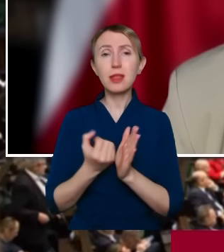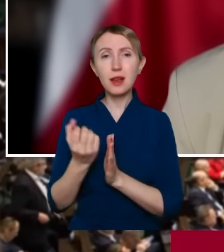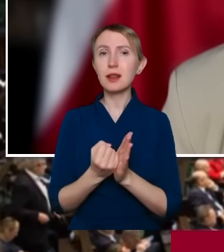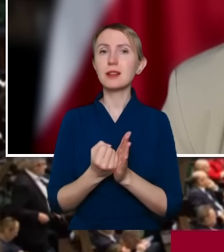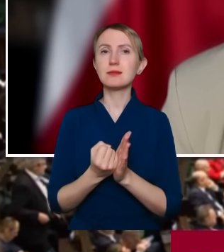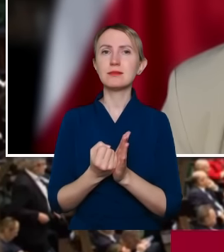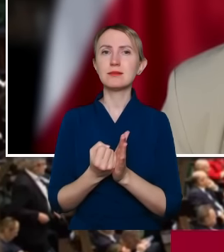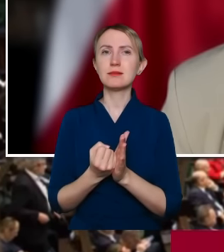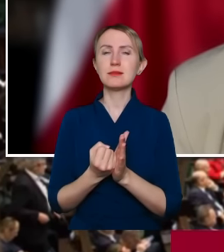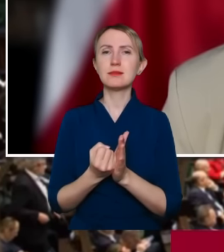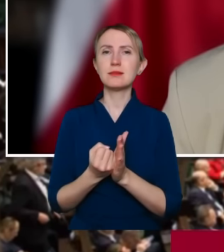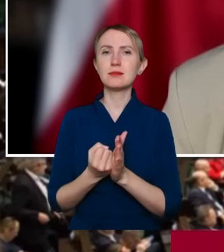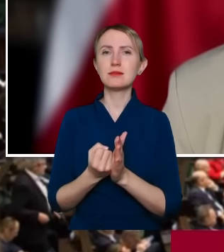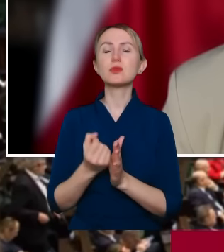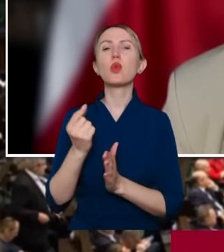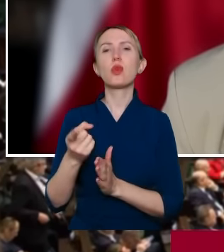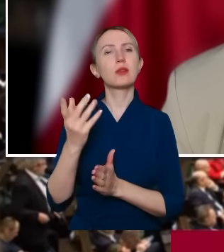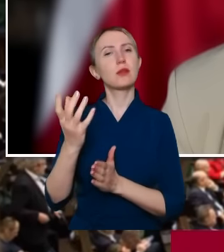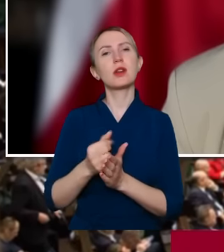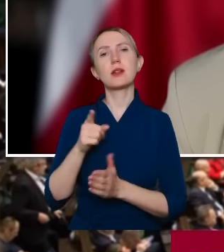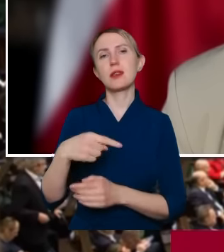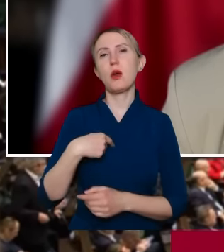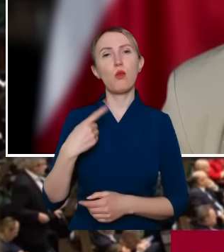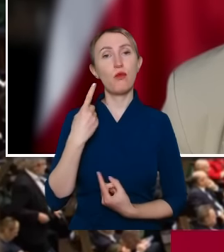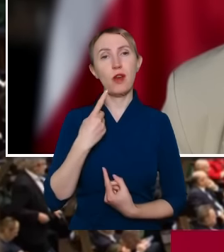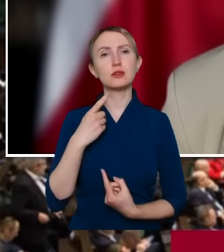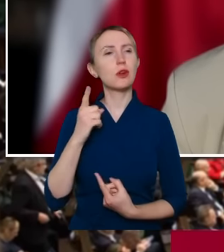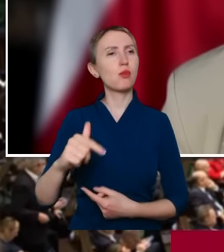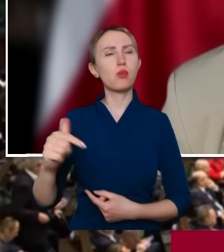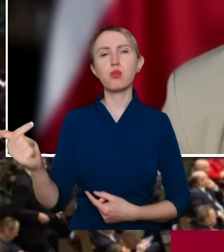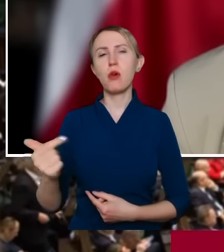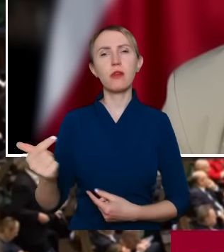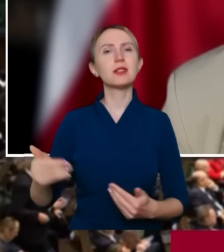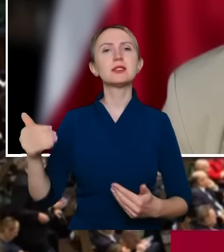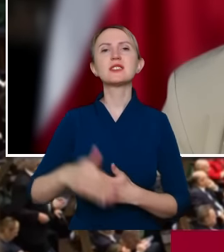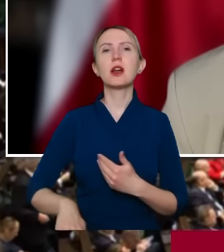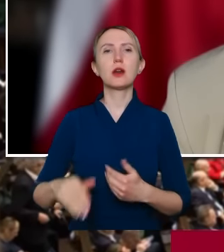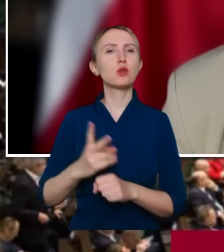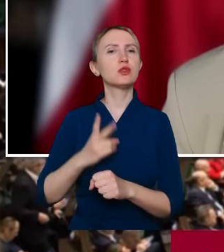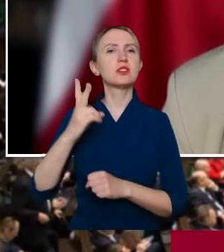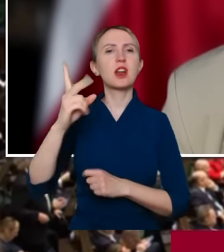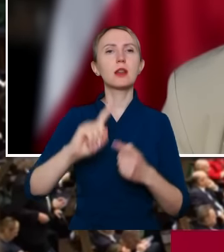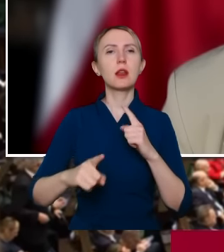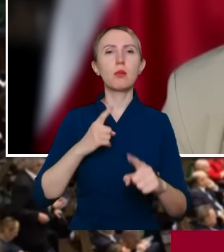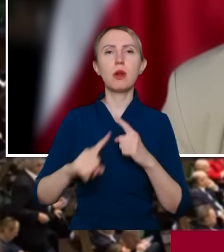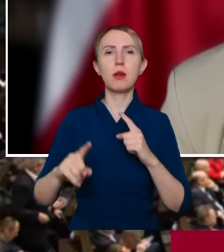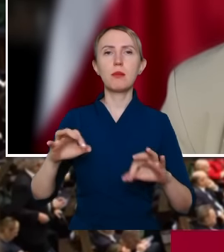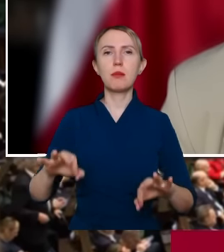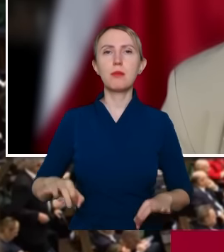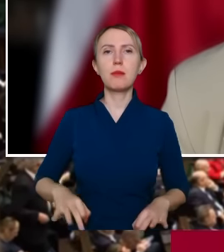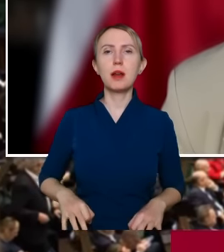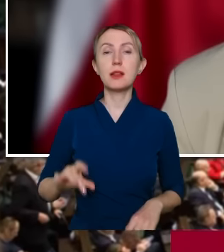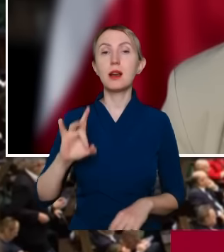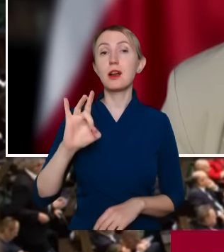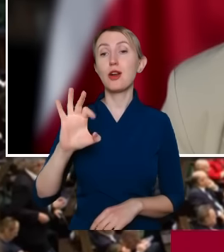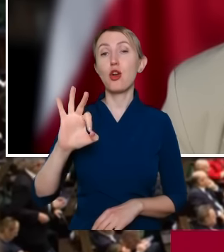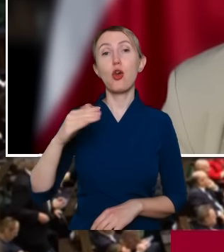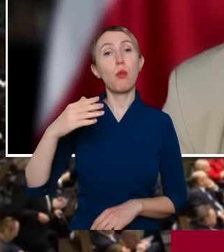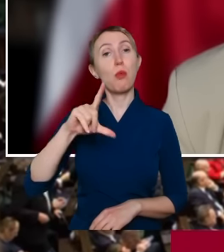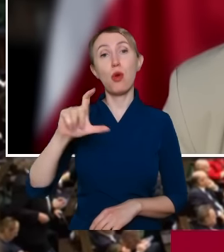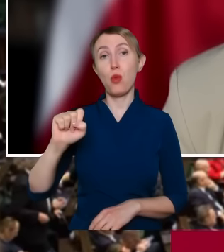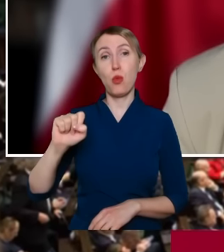są to taśmy które uważam powinny zakończyć karierę polityczną pana gomo bo